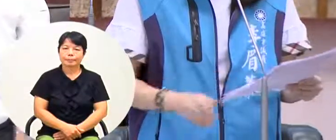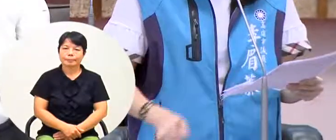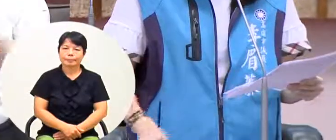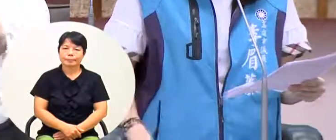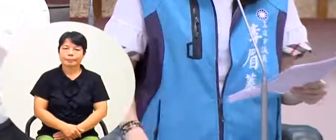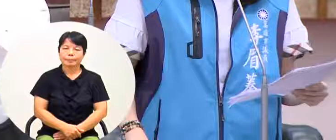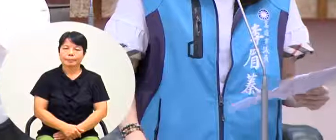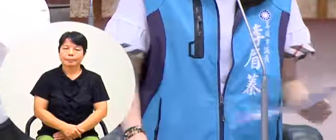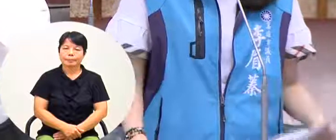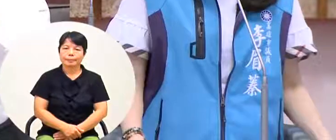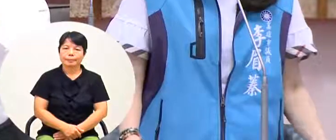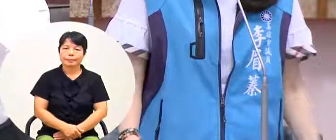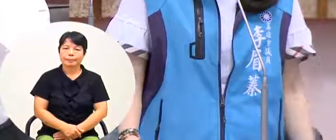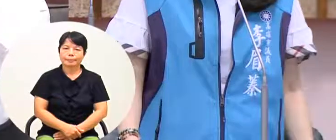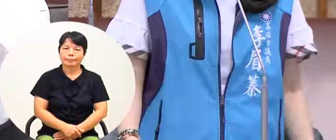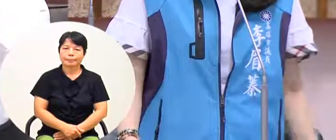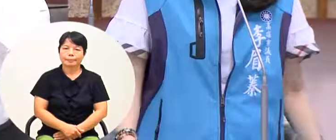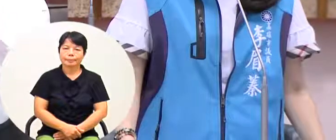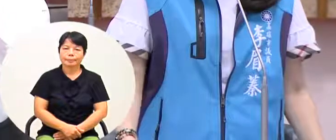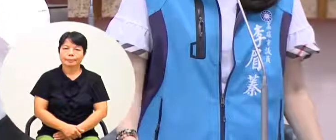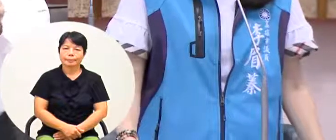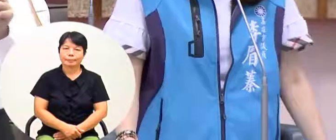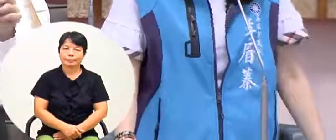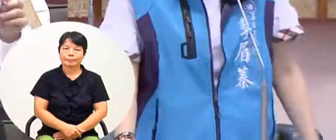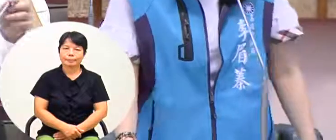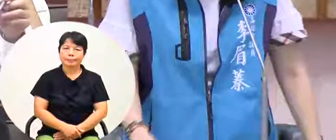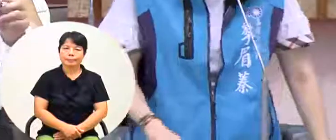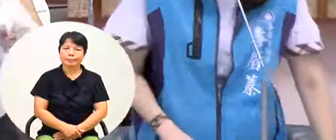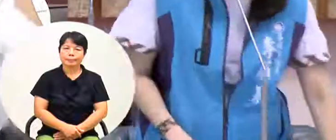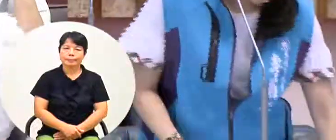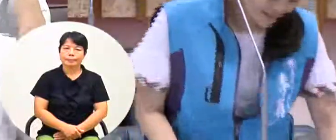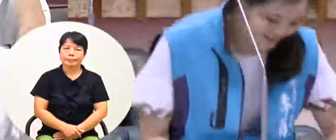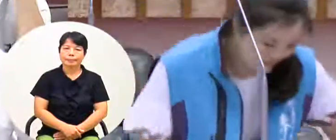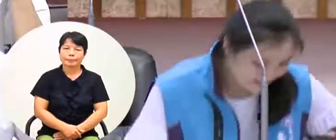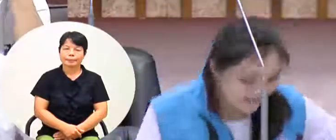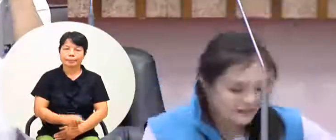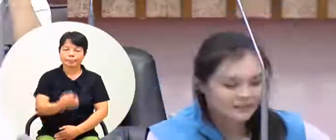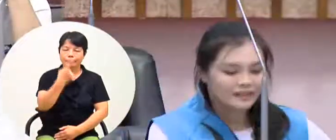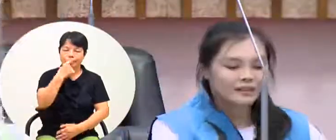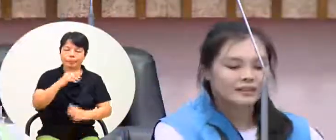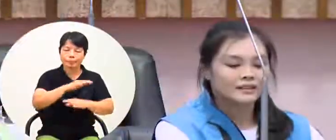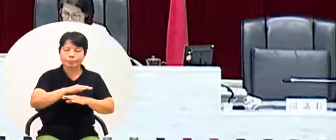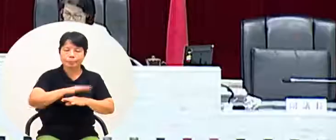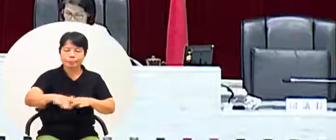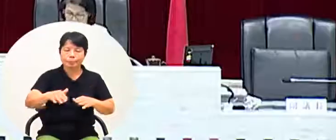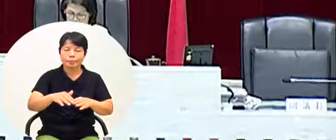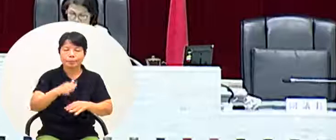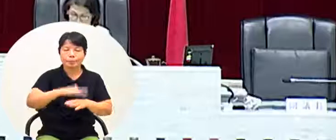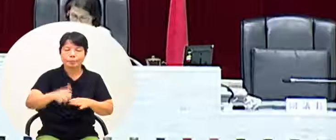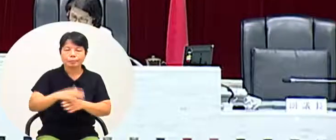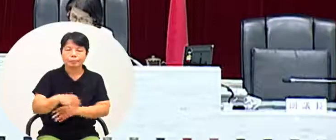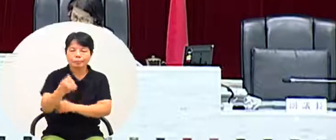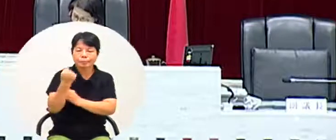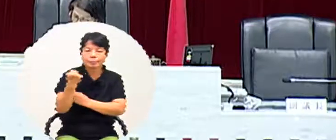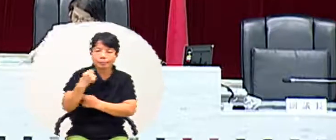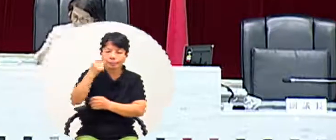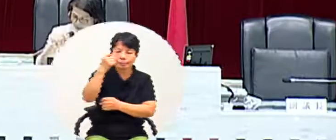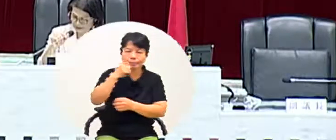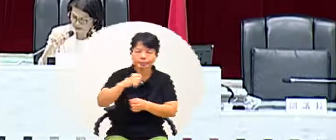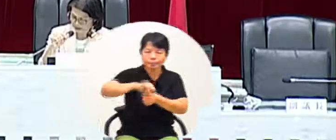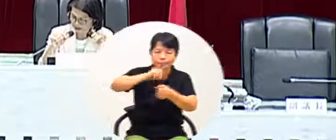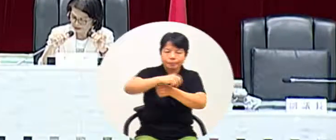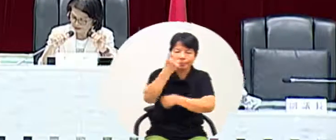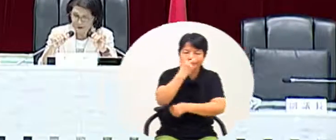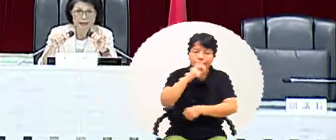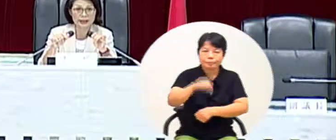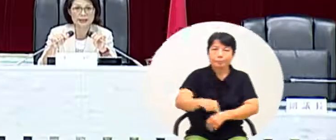这个我们会来加强检查。 好， 谢谢李议员的咨询。接下来我